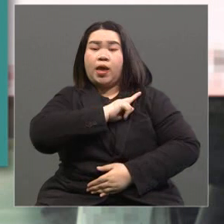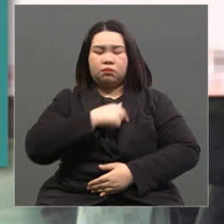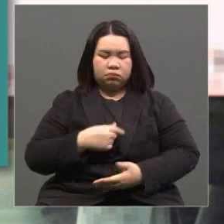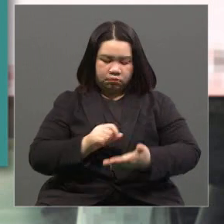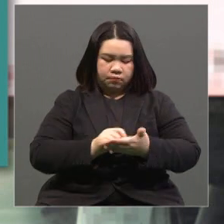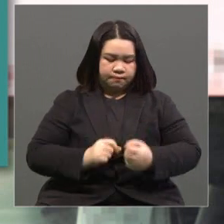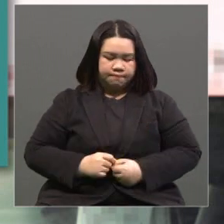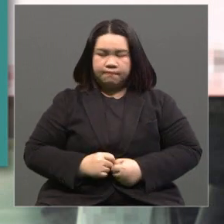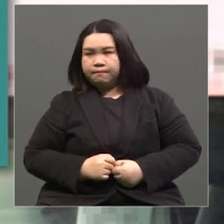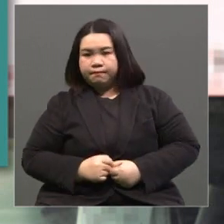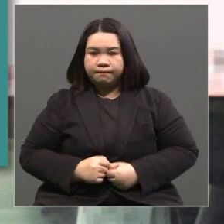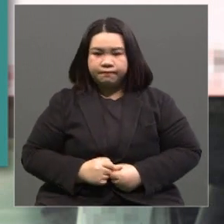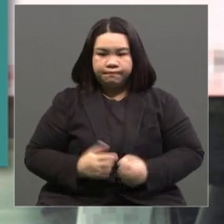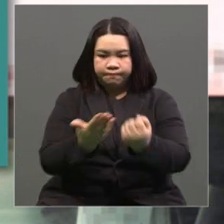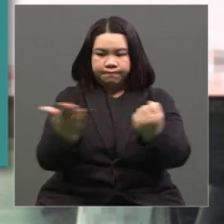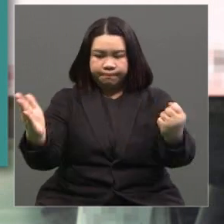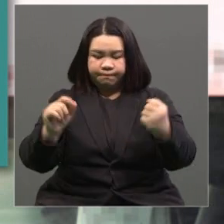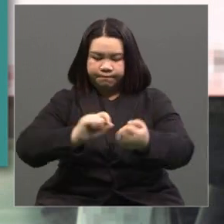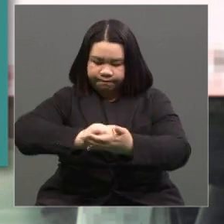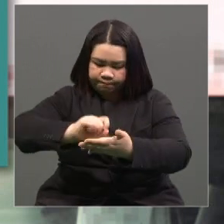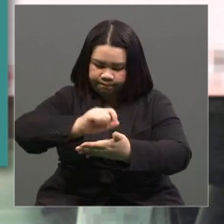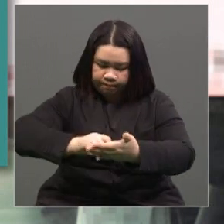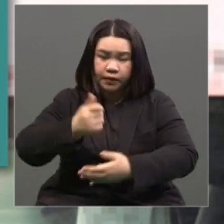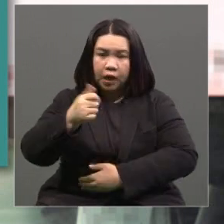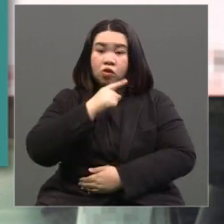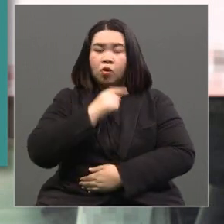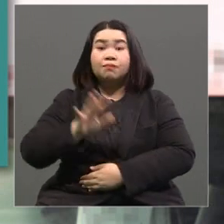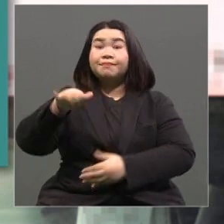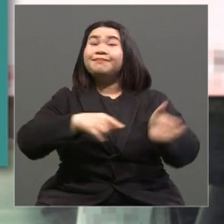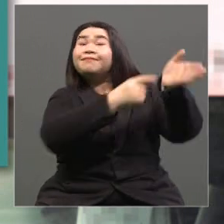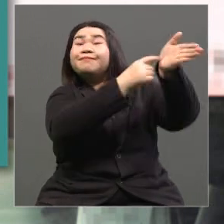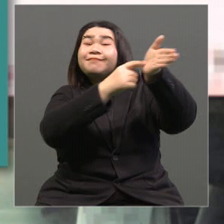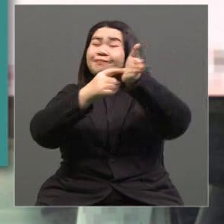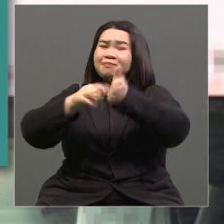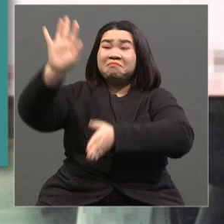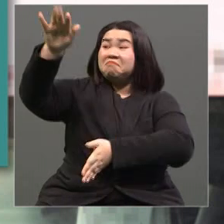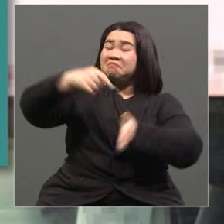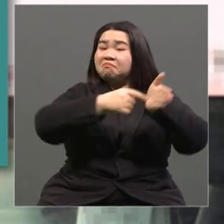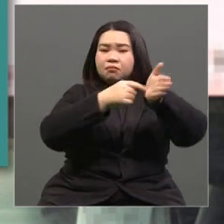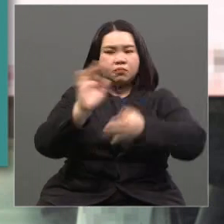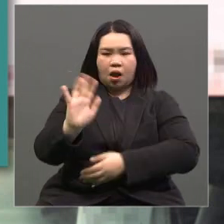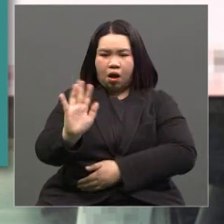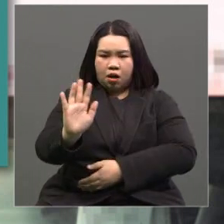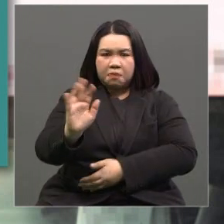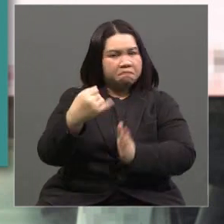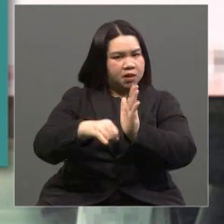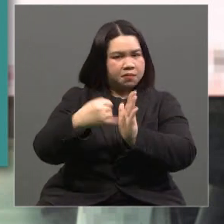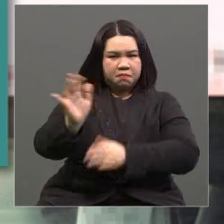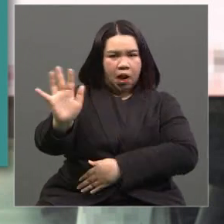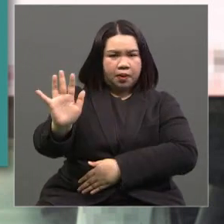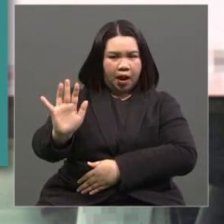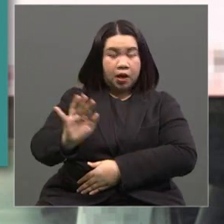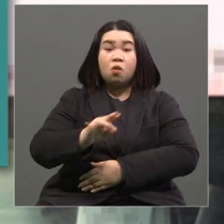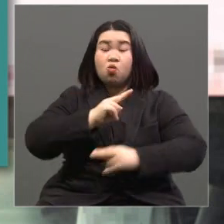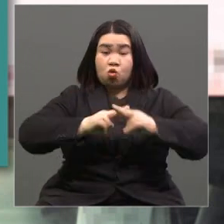คนเดียวเท่านั้นจะไปชูไหมเลขที่น่าคูหาอะไรประมาณนี้หรือประกาศดังๆอะไรประมาณเนี้ยอันนี้ไม่ได้ผิด